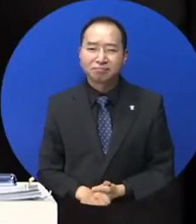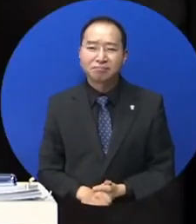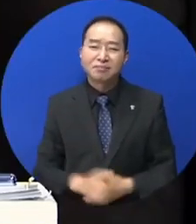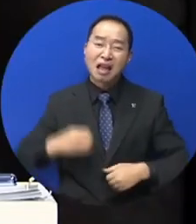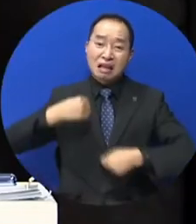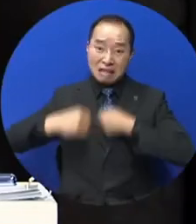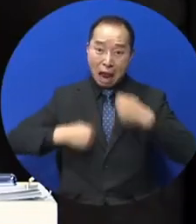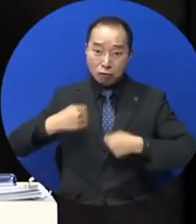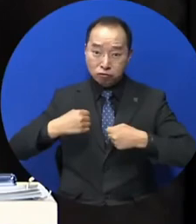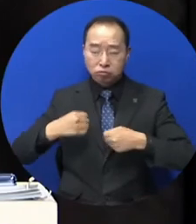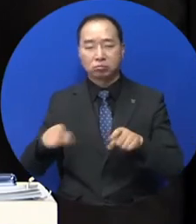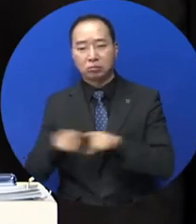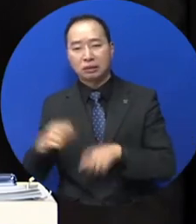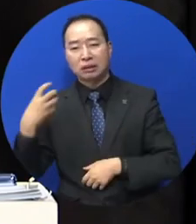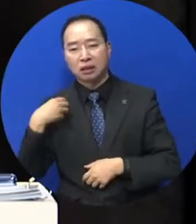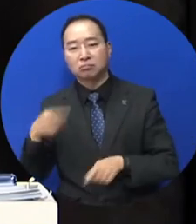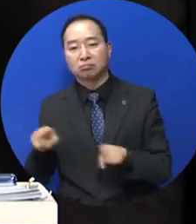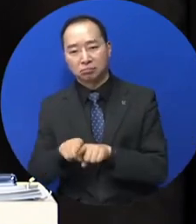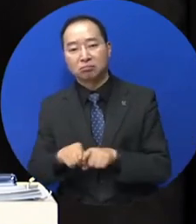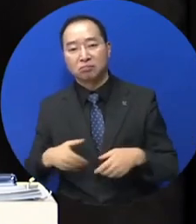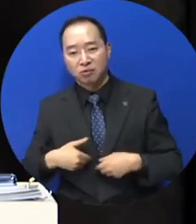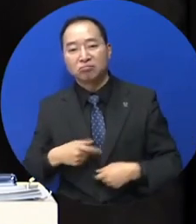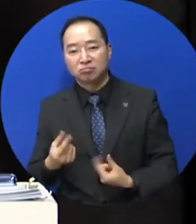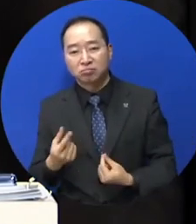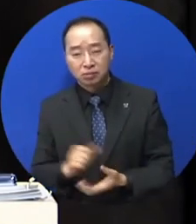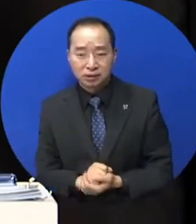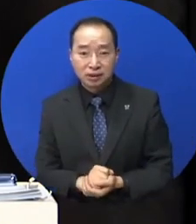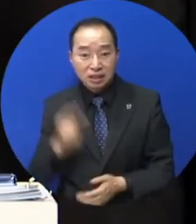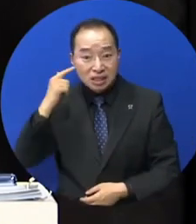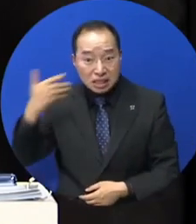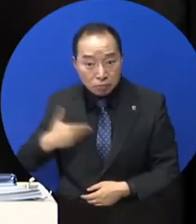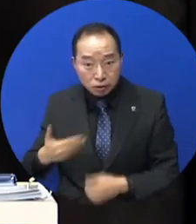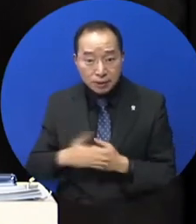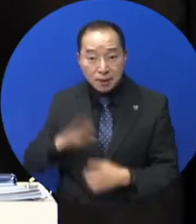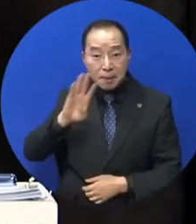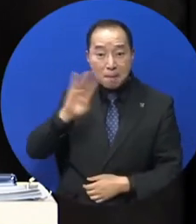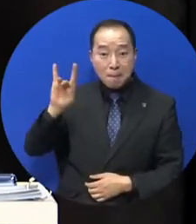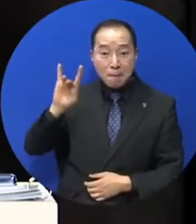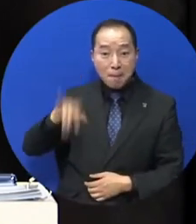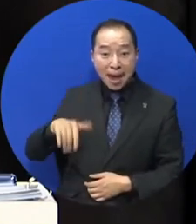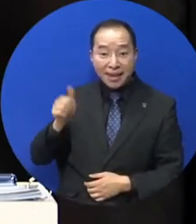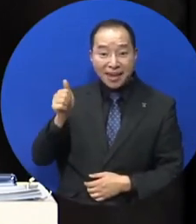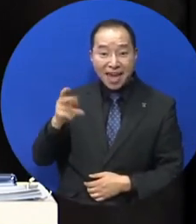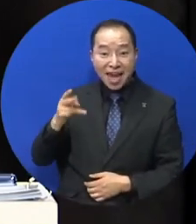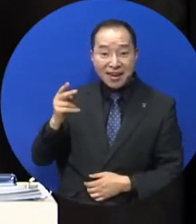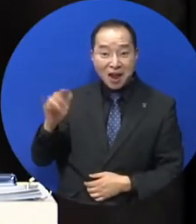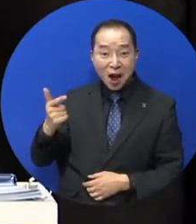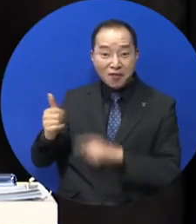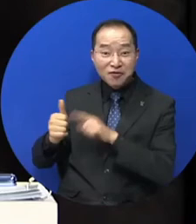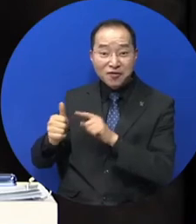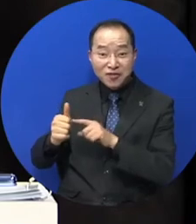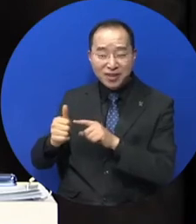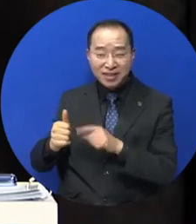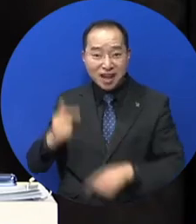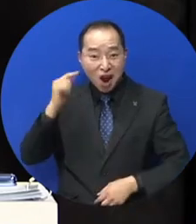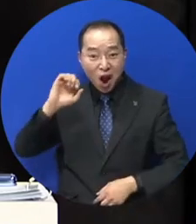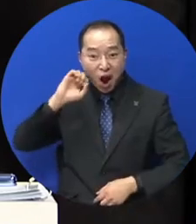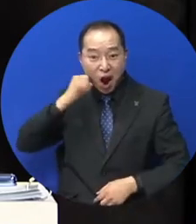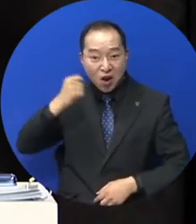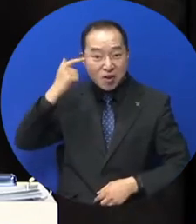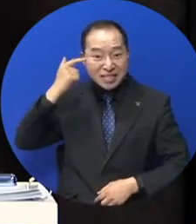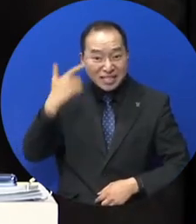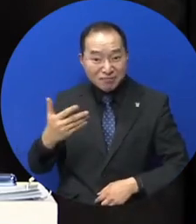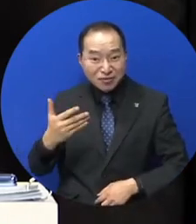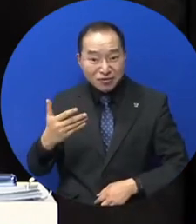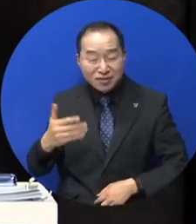따르는 거 아니겠습니까? 그걸 강조해 주셨는데 제가 이 질문이 나오니까 백혜련 의원님께서 공천관리위원인데 어려운 질문은 패스할 수 있는